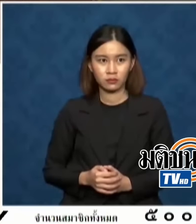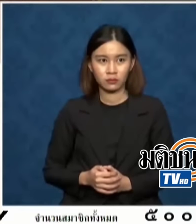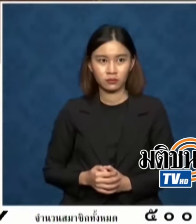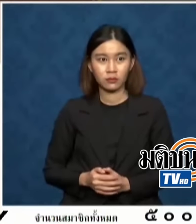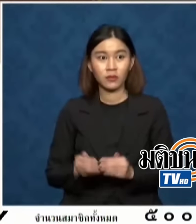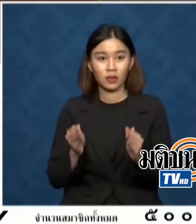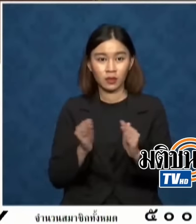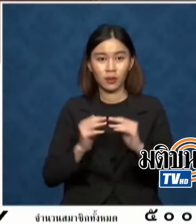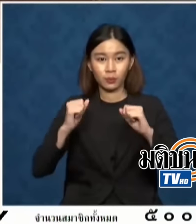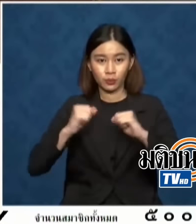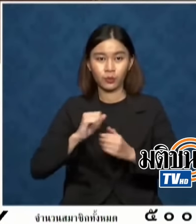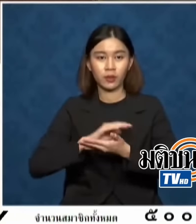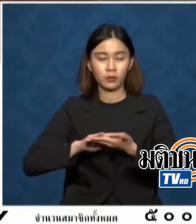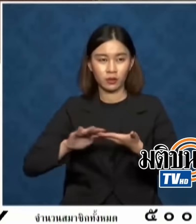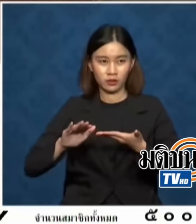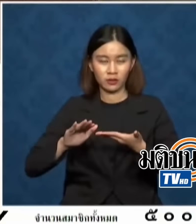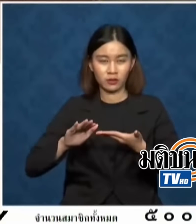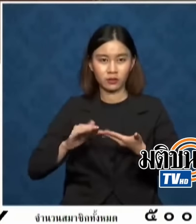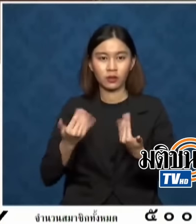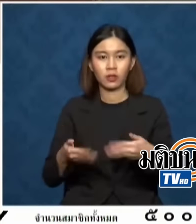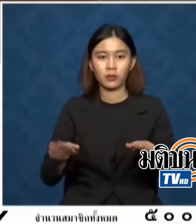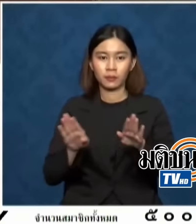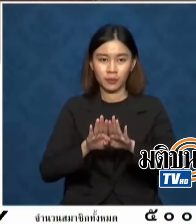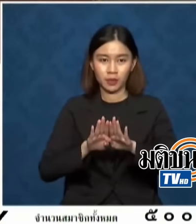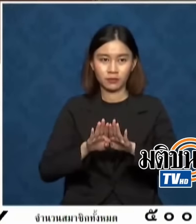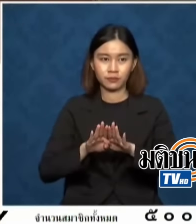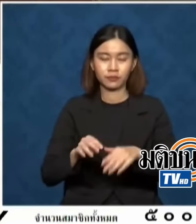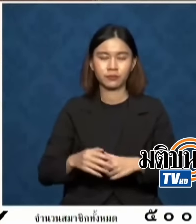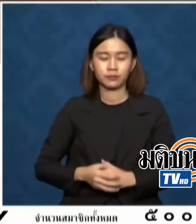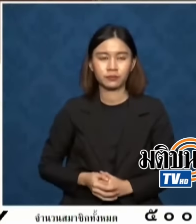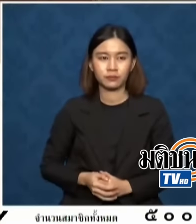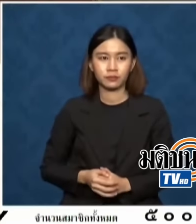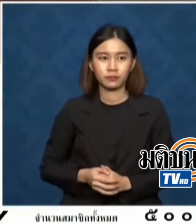ลงคะแนนเรียบร้อยแล้วนะครับขอปิดการลงคะแนนนะครับ